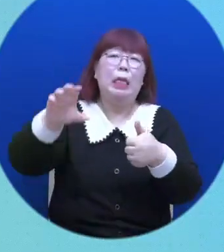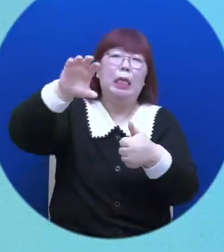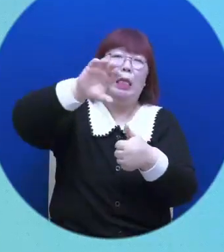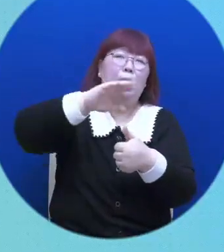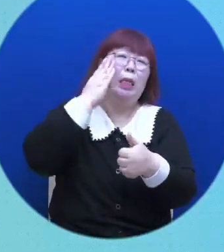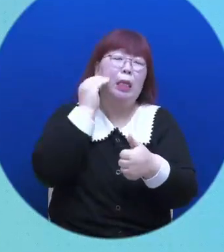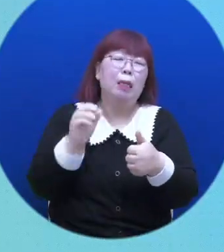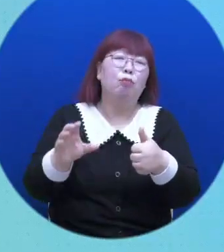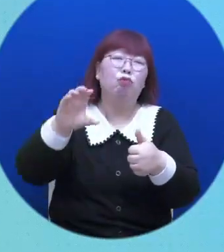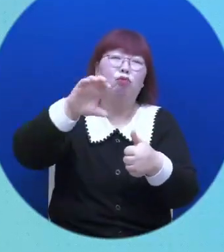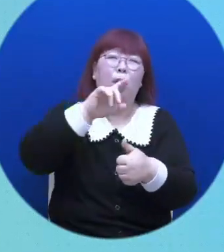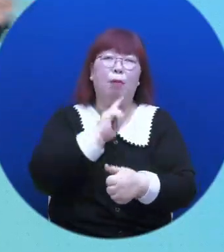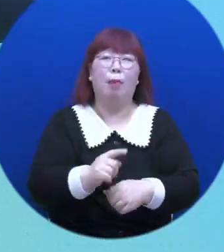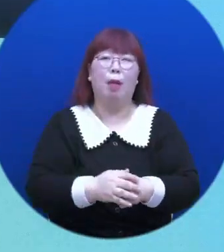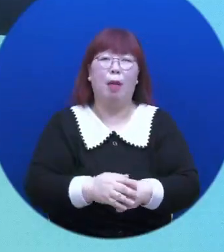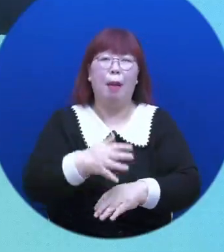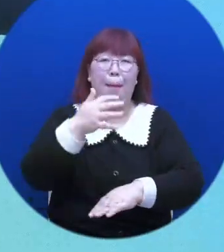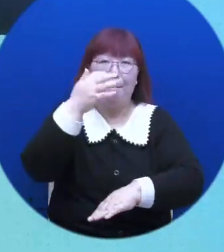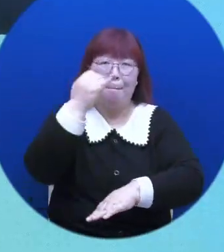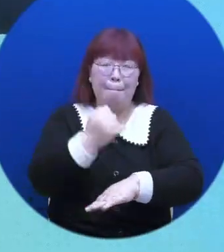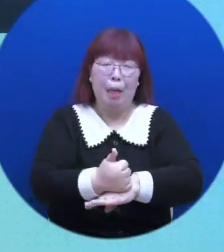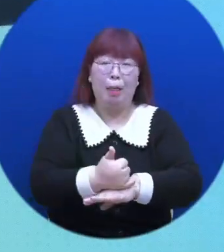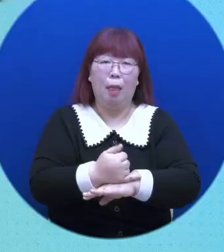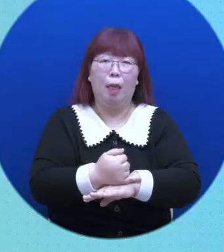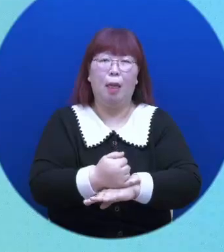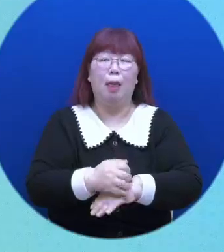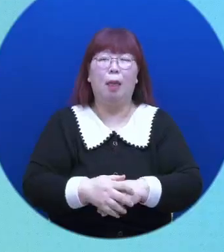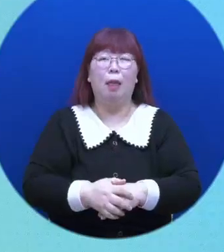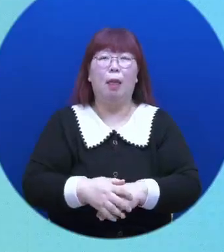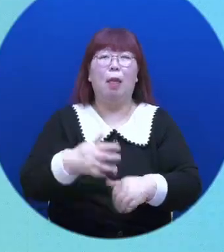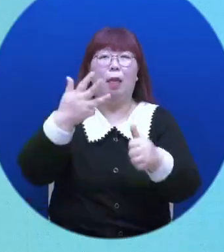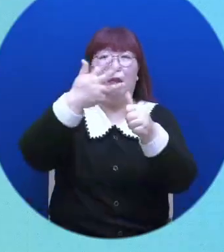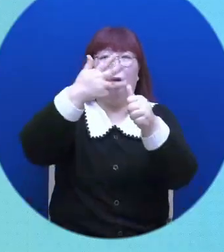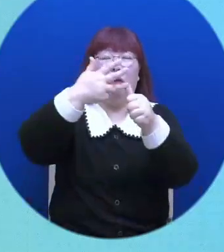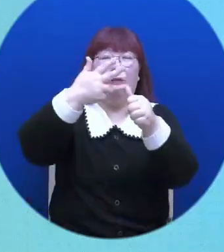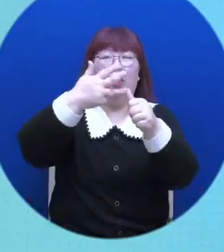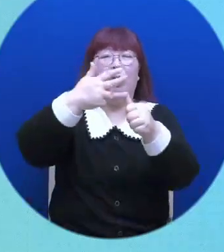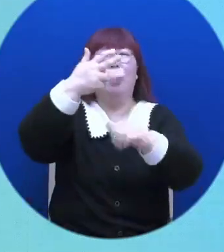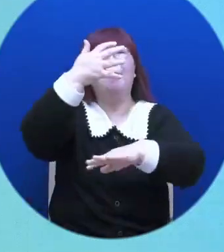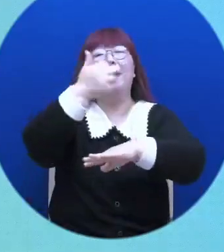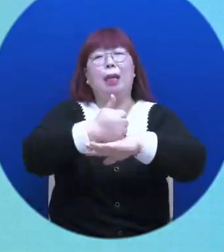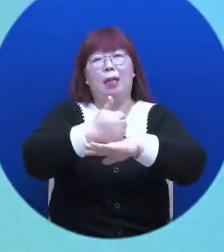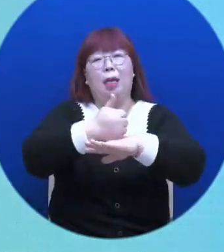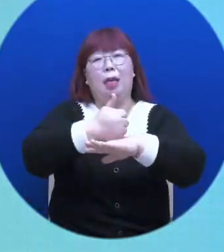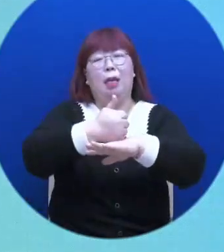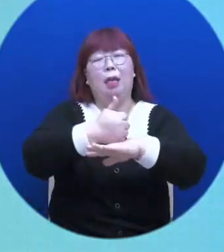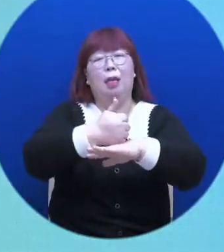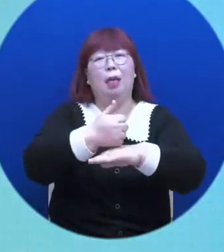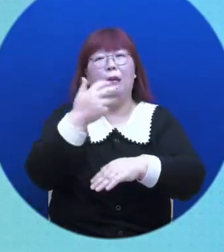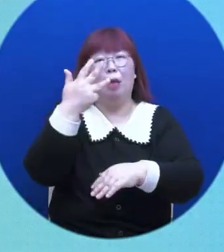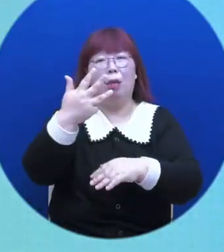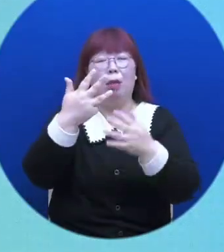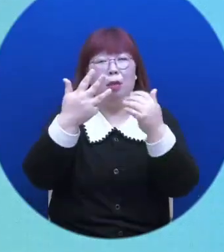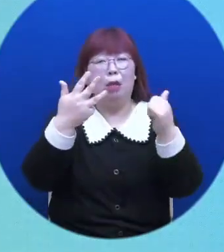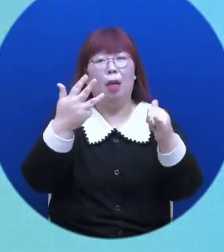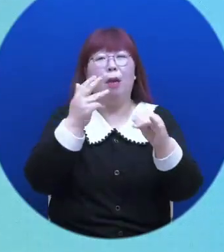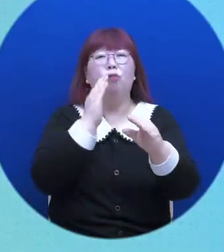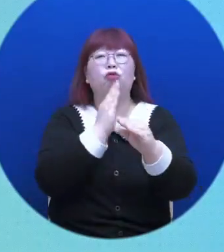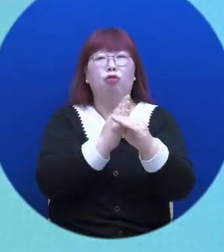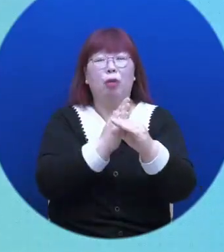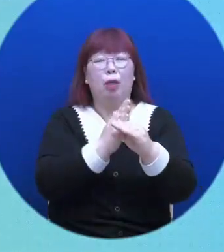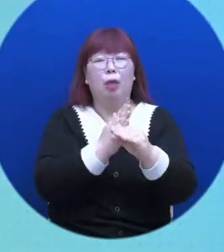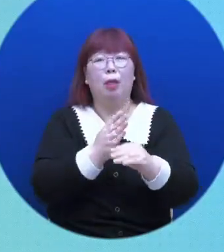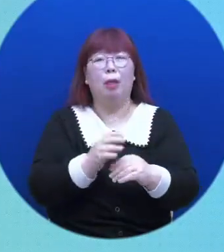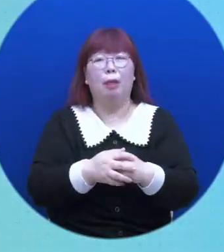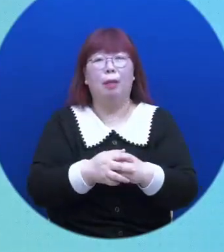말하죠. 막내란 뭐라고요? 여덟 번째 막내라는 것은 8명 중에 히브리어에